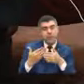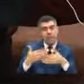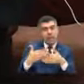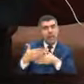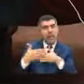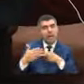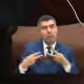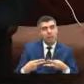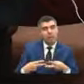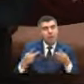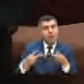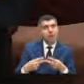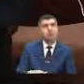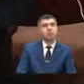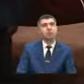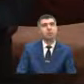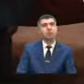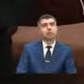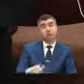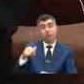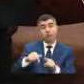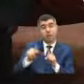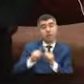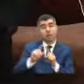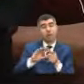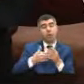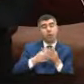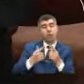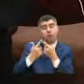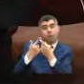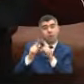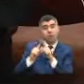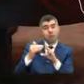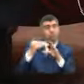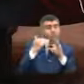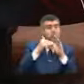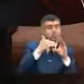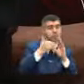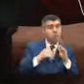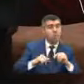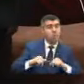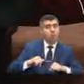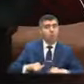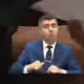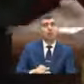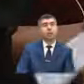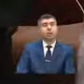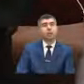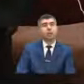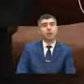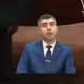تبع التوجيهات السيد الرئيس، عملت الوزاره بمراسله مختلف القطاعات الوزاريه والهيئات المعنيه